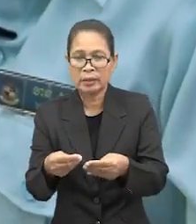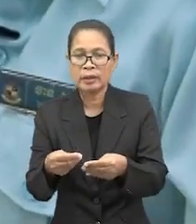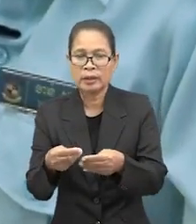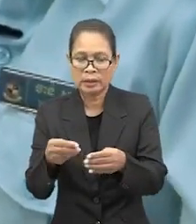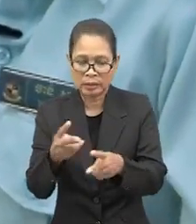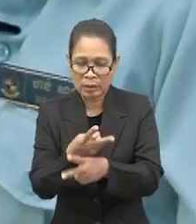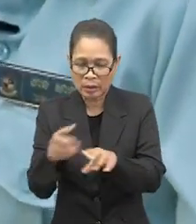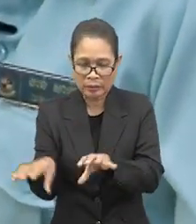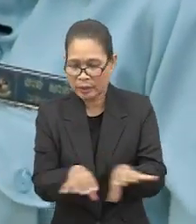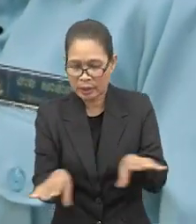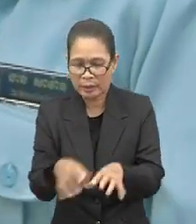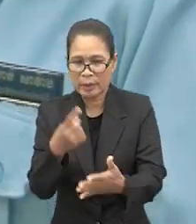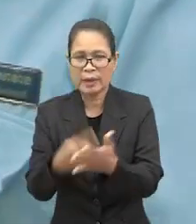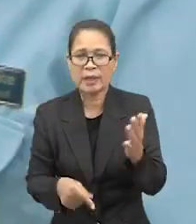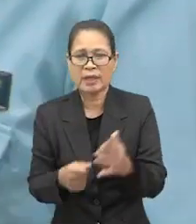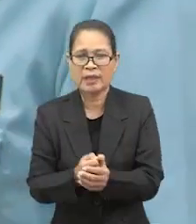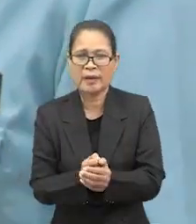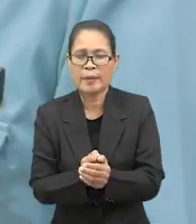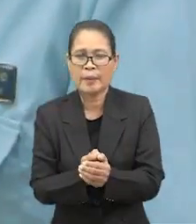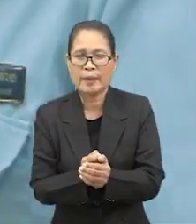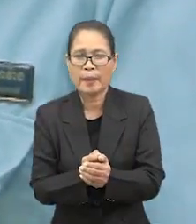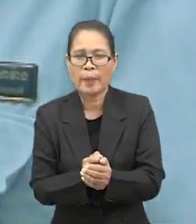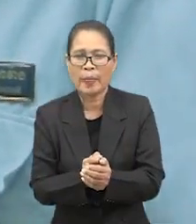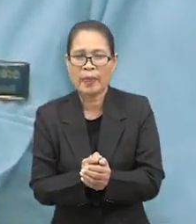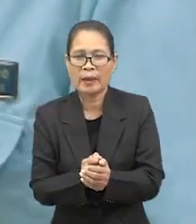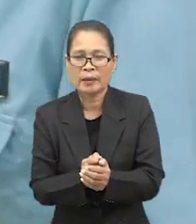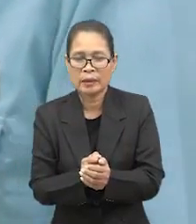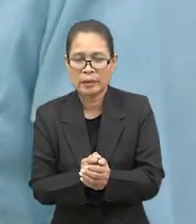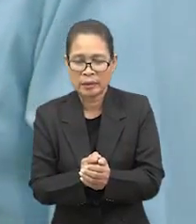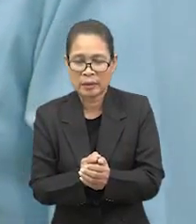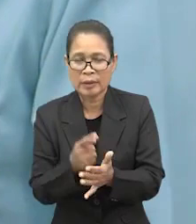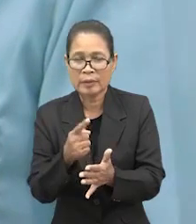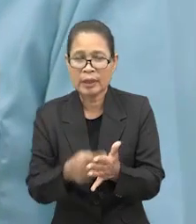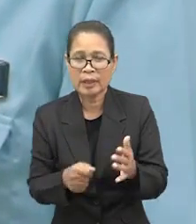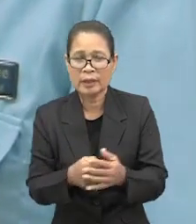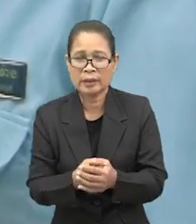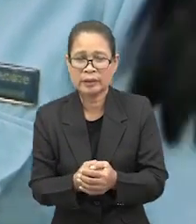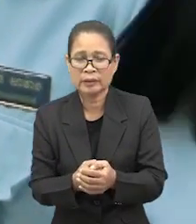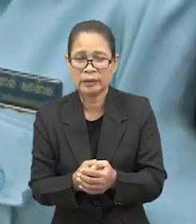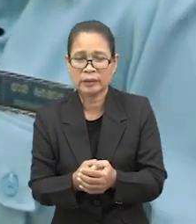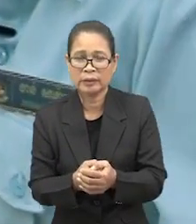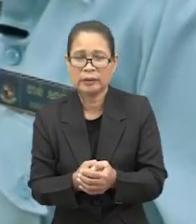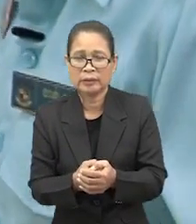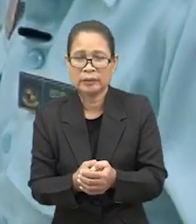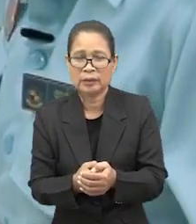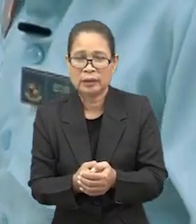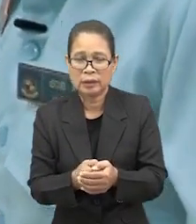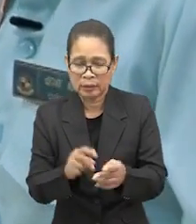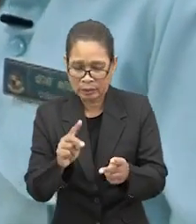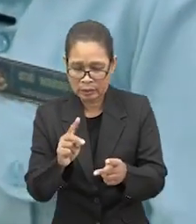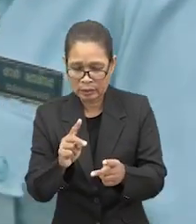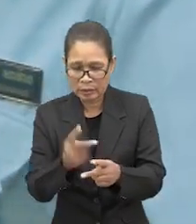tha oi tu ong nó thuộc cảm phiệp ấy chà thuộc cảm phiệp ấy